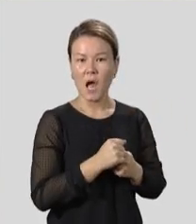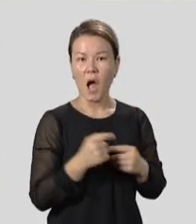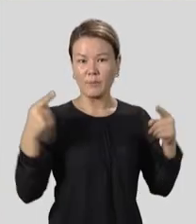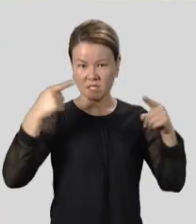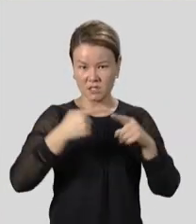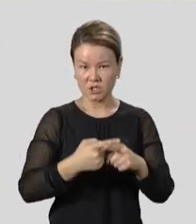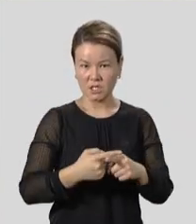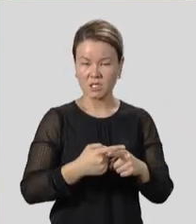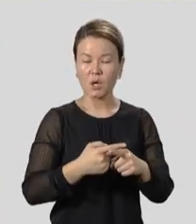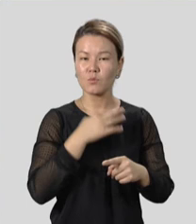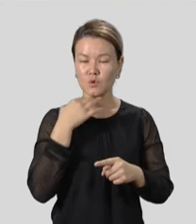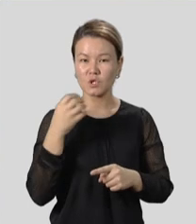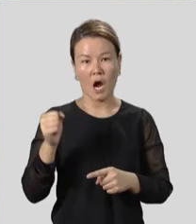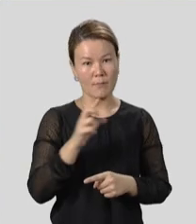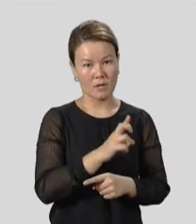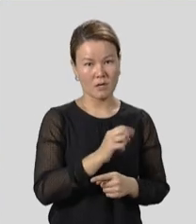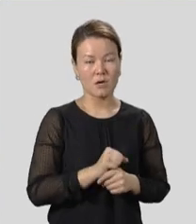Пересечение множеств А и Б.